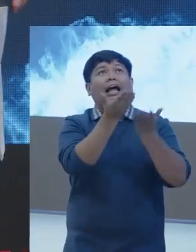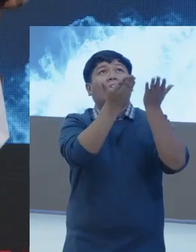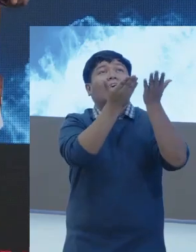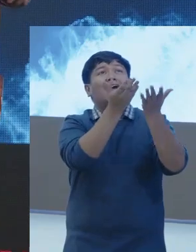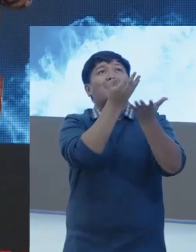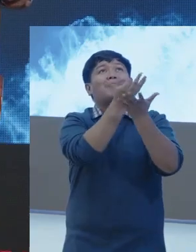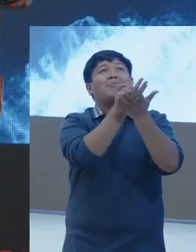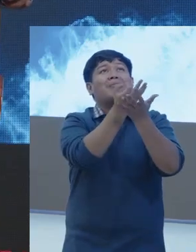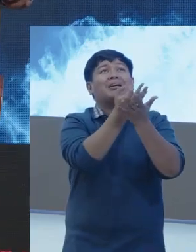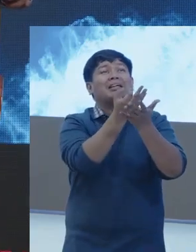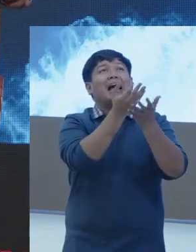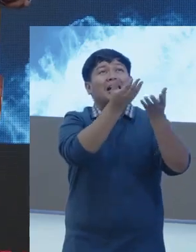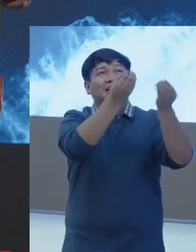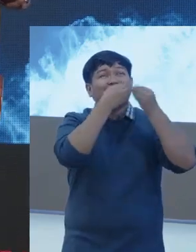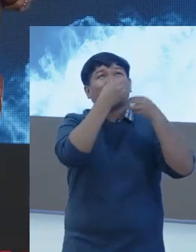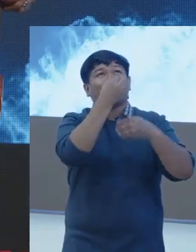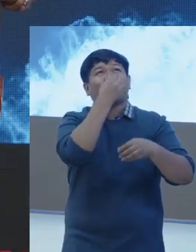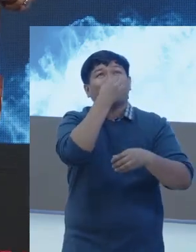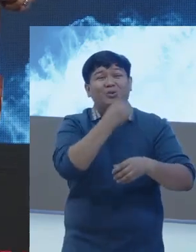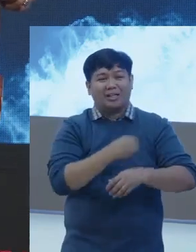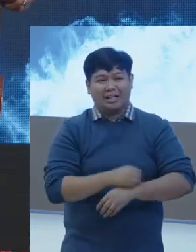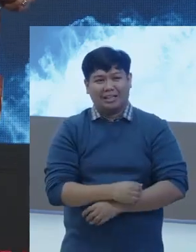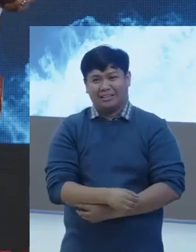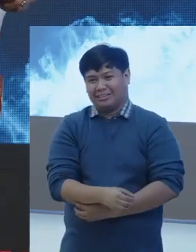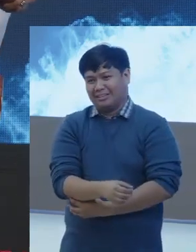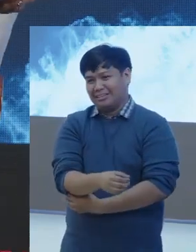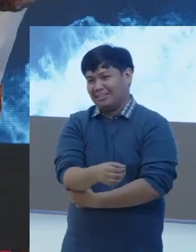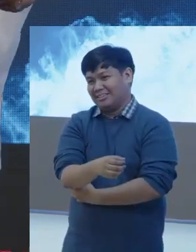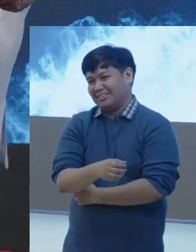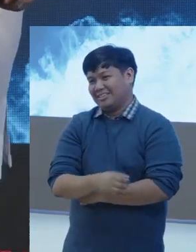mga hayop pinag-ayuno.